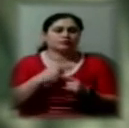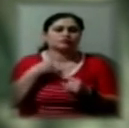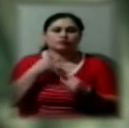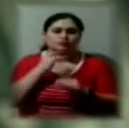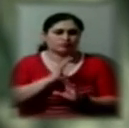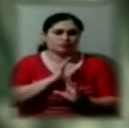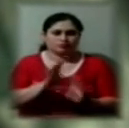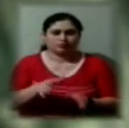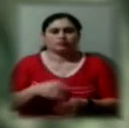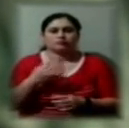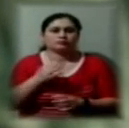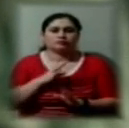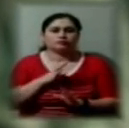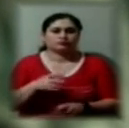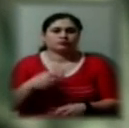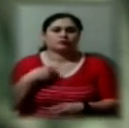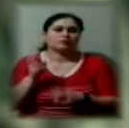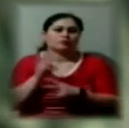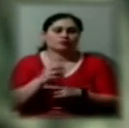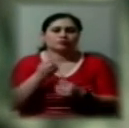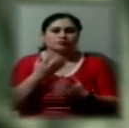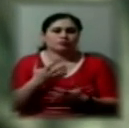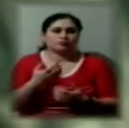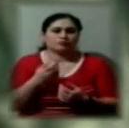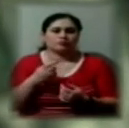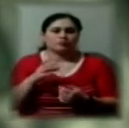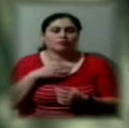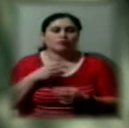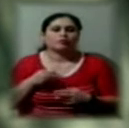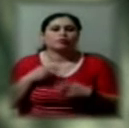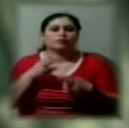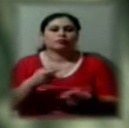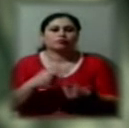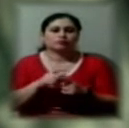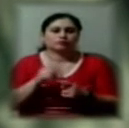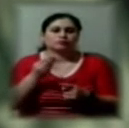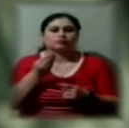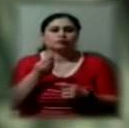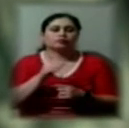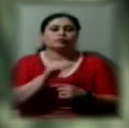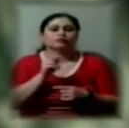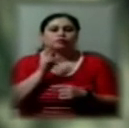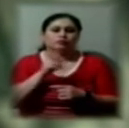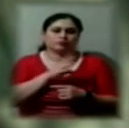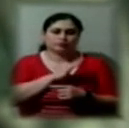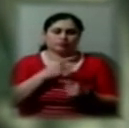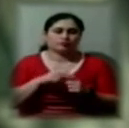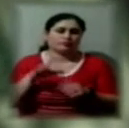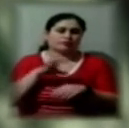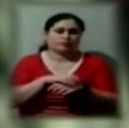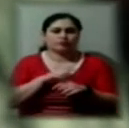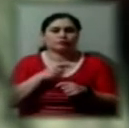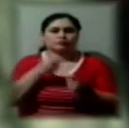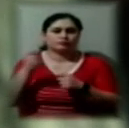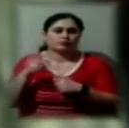робили. Причому тут случайно это, до меня приехал Корбин, а там кого-то есть. Свідки кажуть, що ви якісь там ідеї